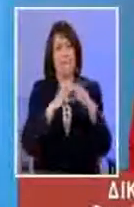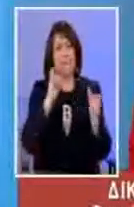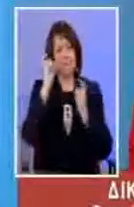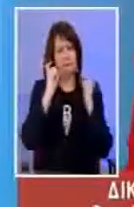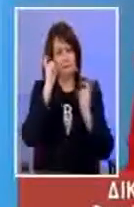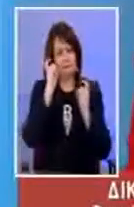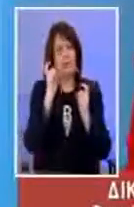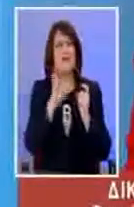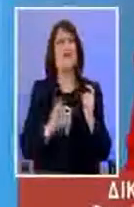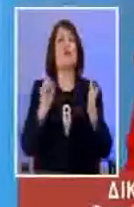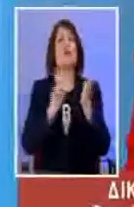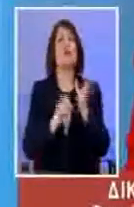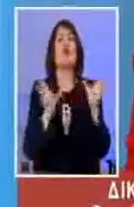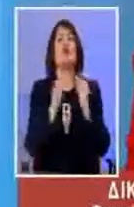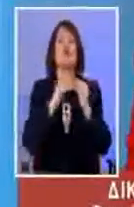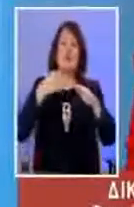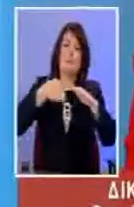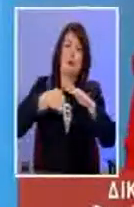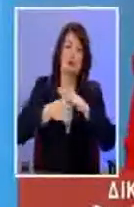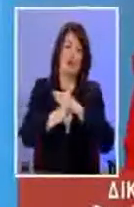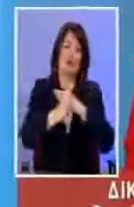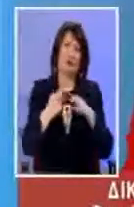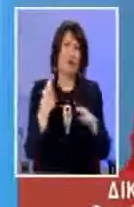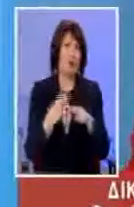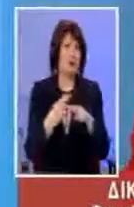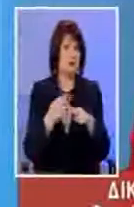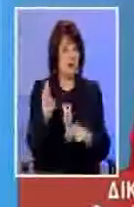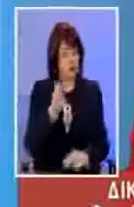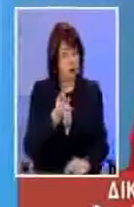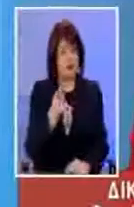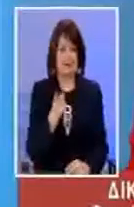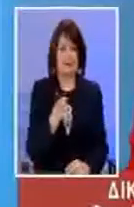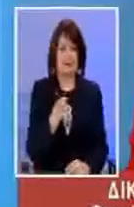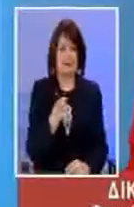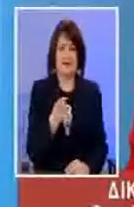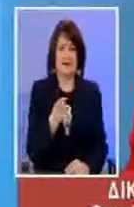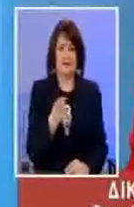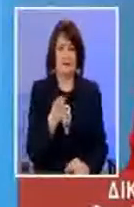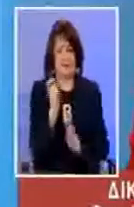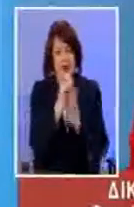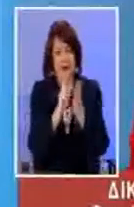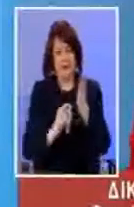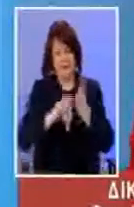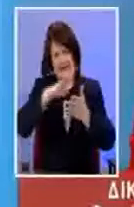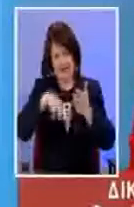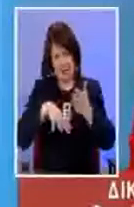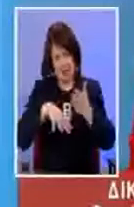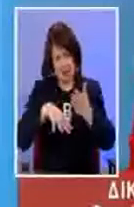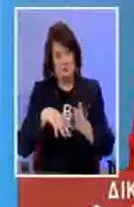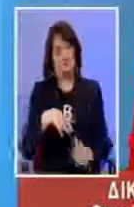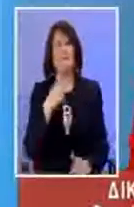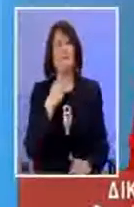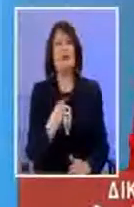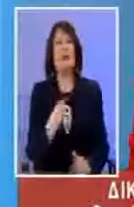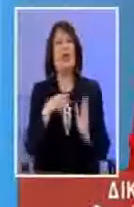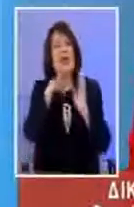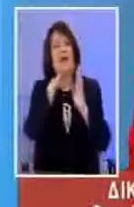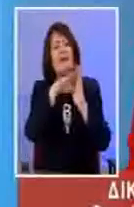Ευρωπαϊκού Νόμου Προσβασιμότητας, πολύ σημαντικό, το αναφέρετε και εσείς στο κομμάτι που έχετε γράψει, κυρία Γιαννάκου, η οποία θα θέτει τα